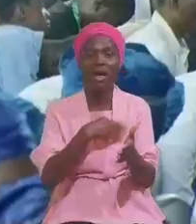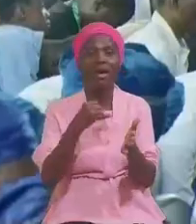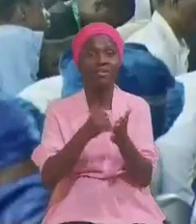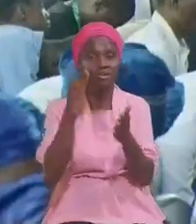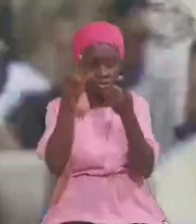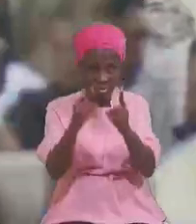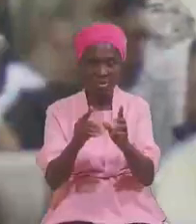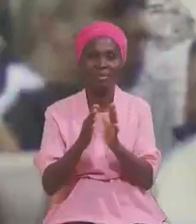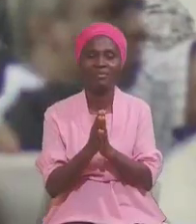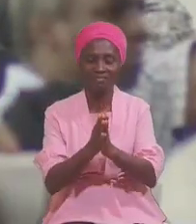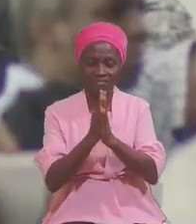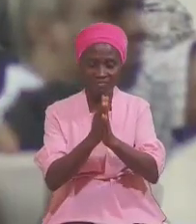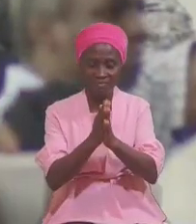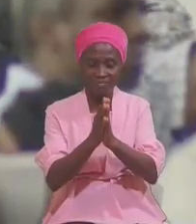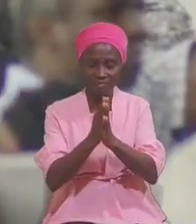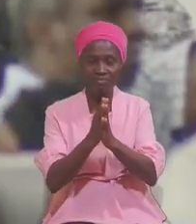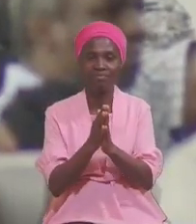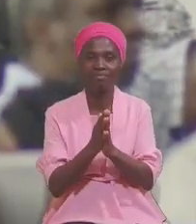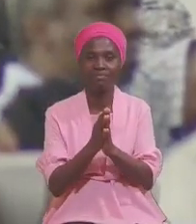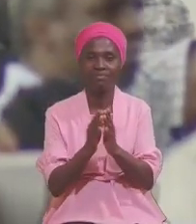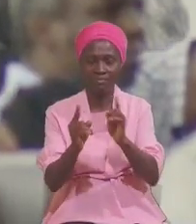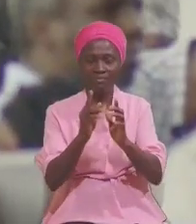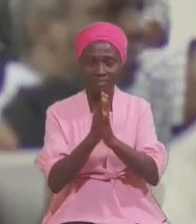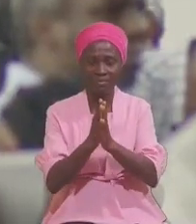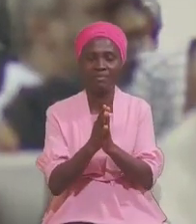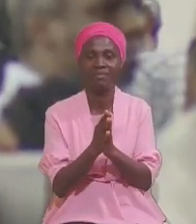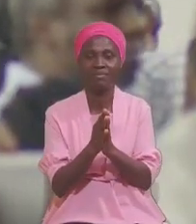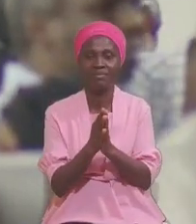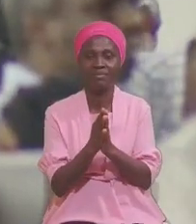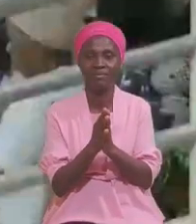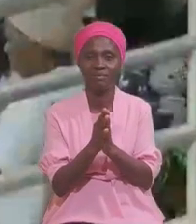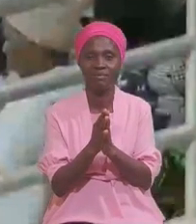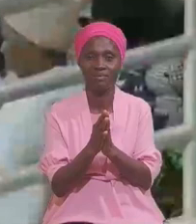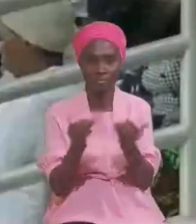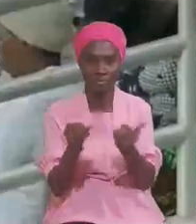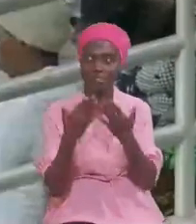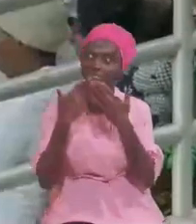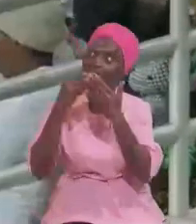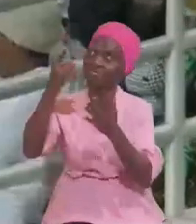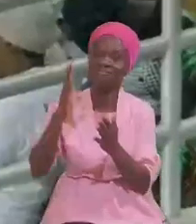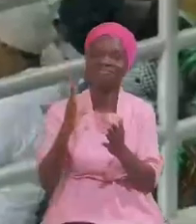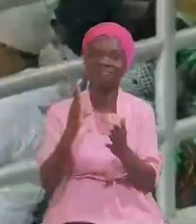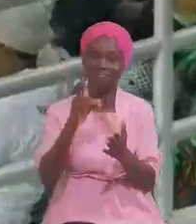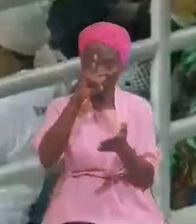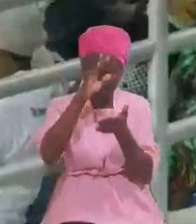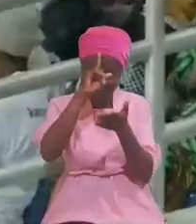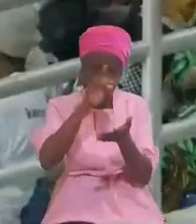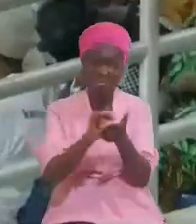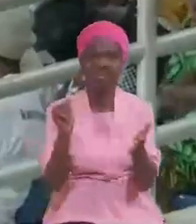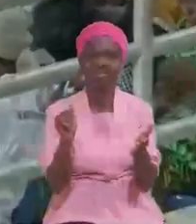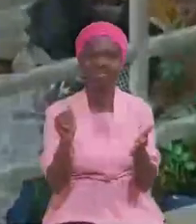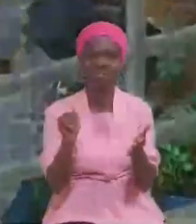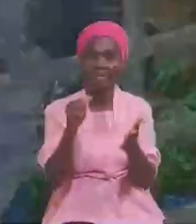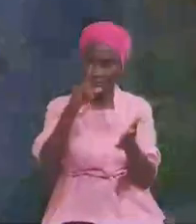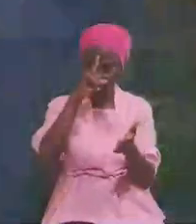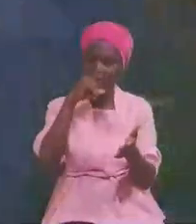ainsi. Il faut dire merci Seigneur, je crois, tu ne peux pas échouer, je crois